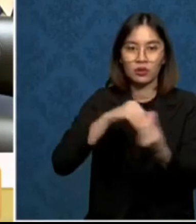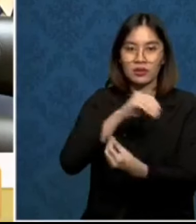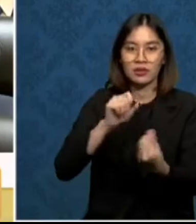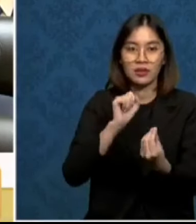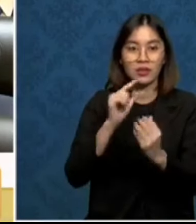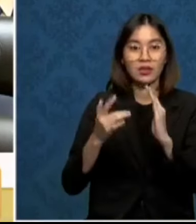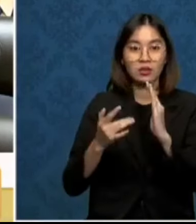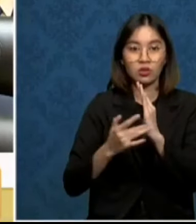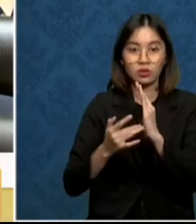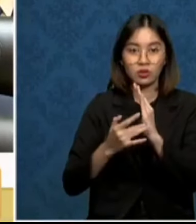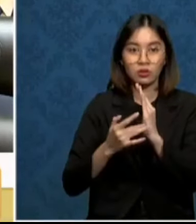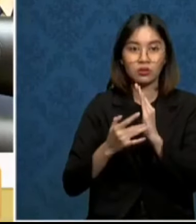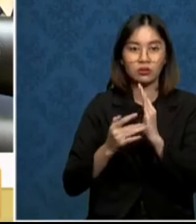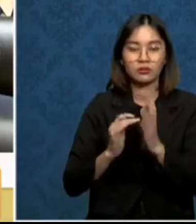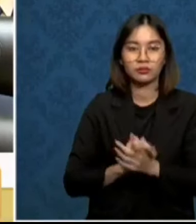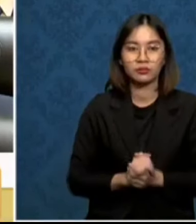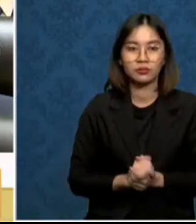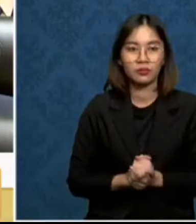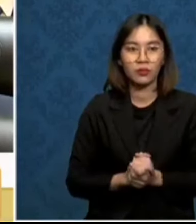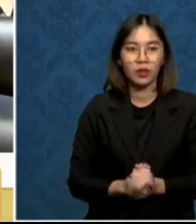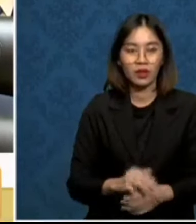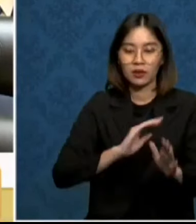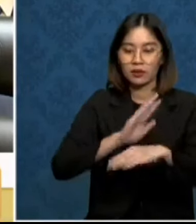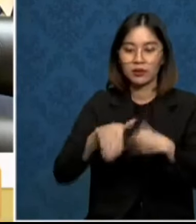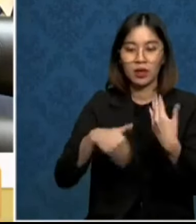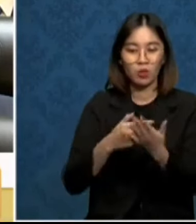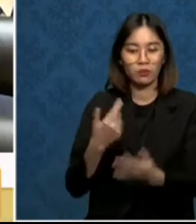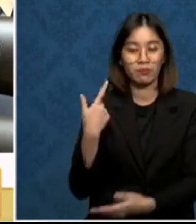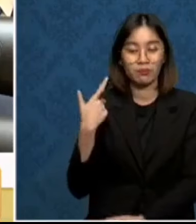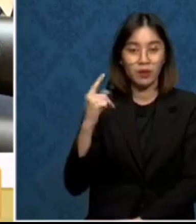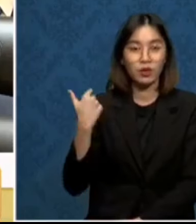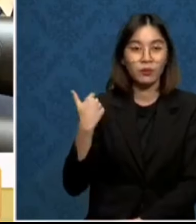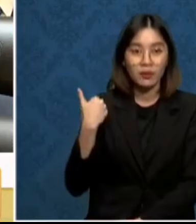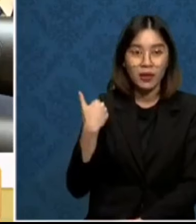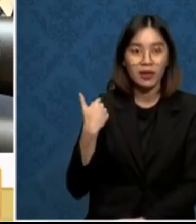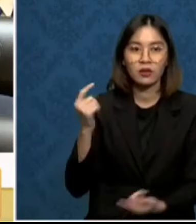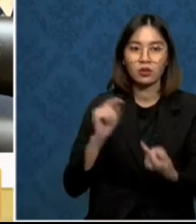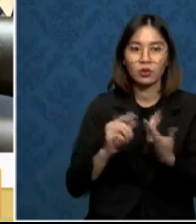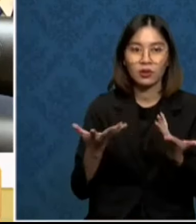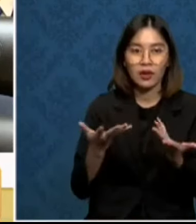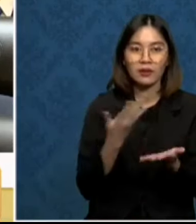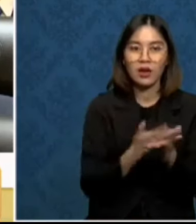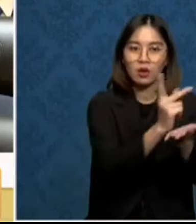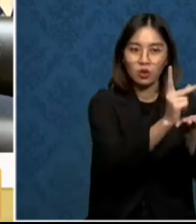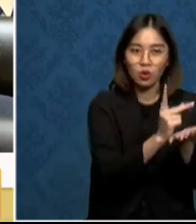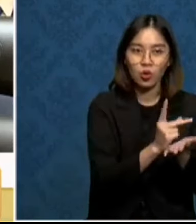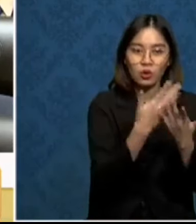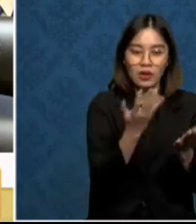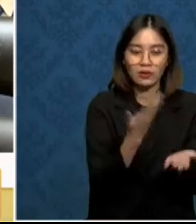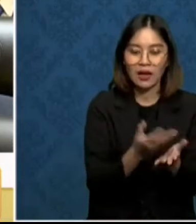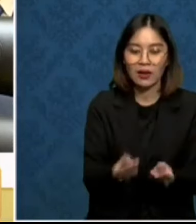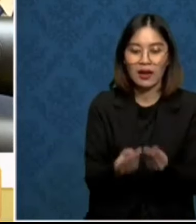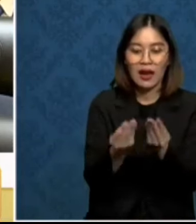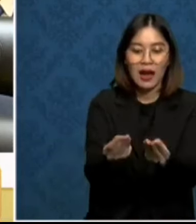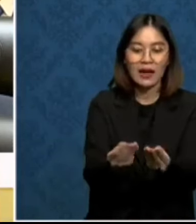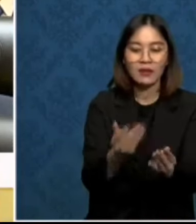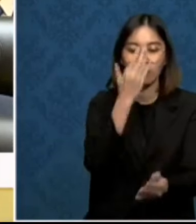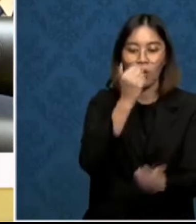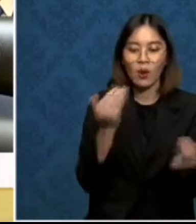Digitaleconomyเหล่านี้คุ้มกว่ายครับแทนการกู้มาแจกเพื่อไปกระตุ้น